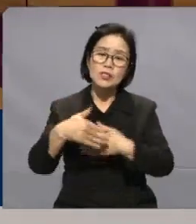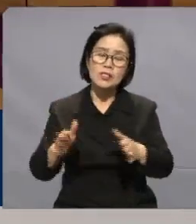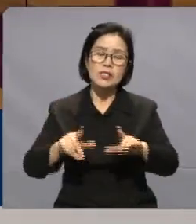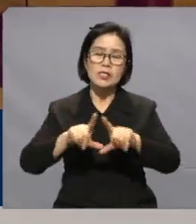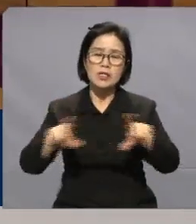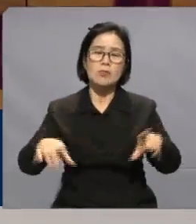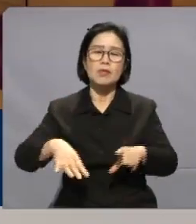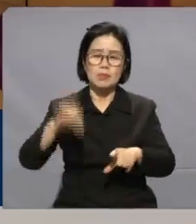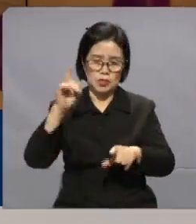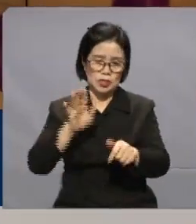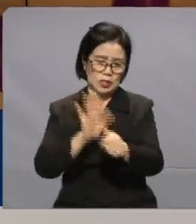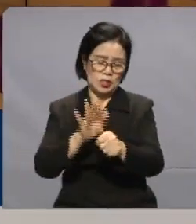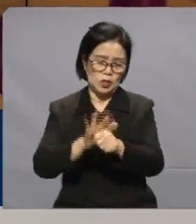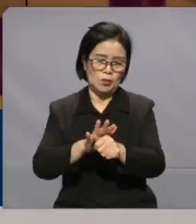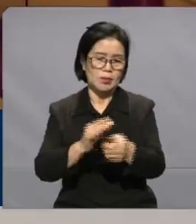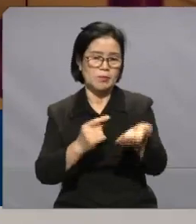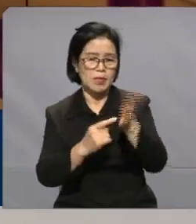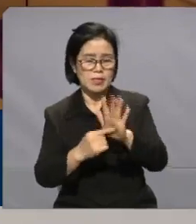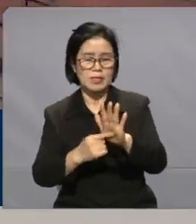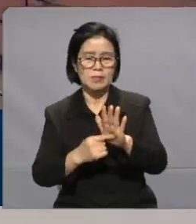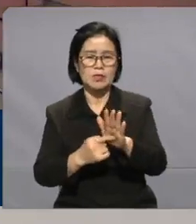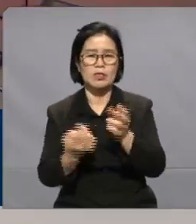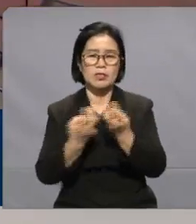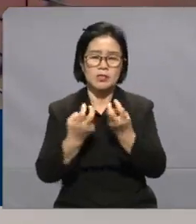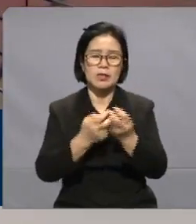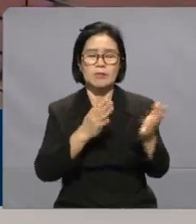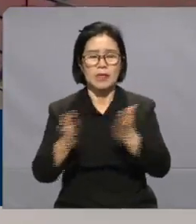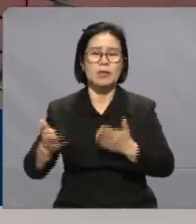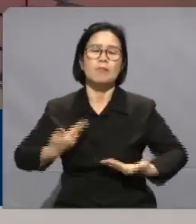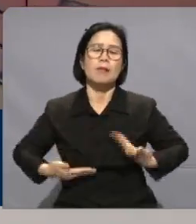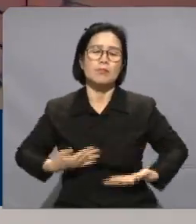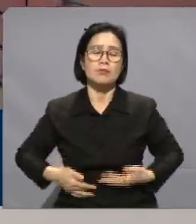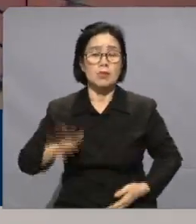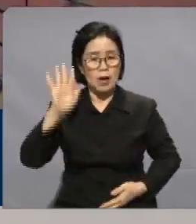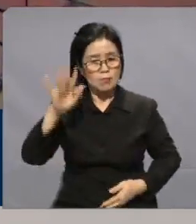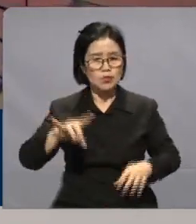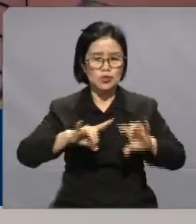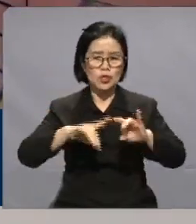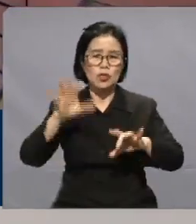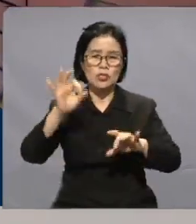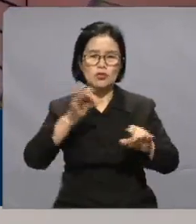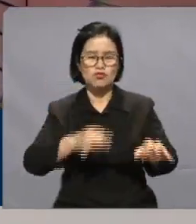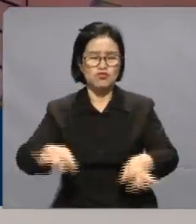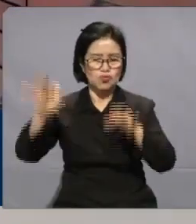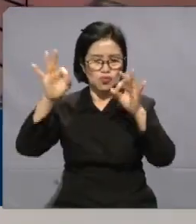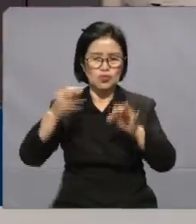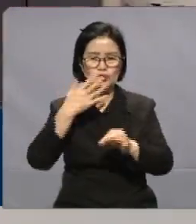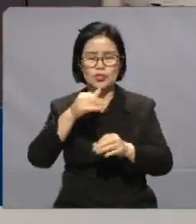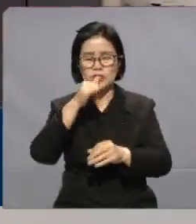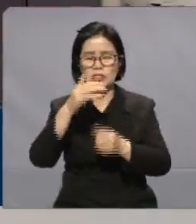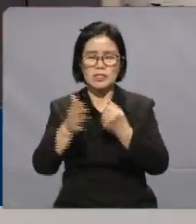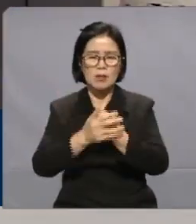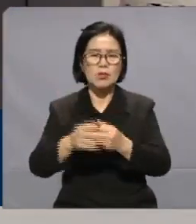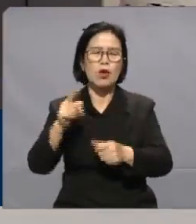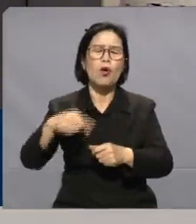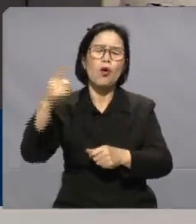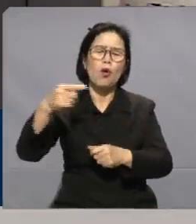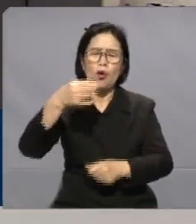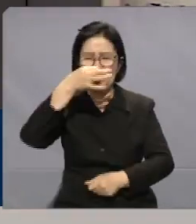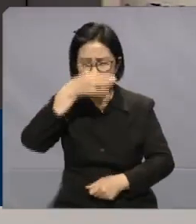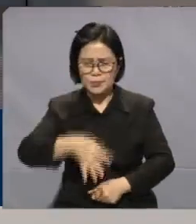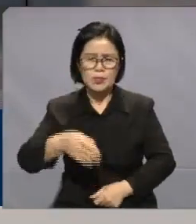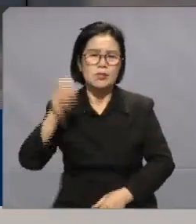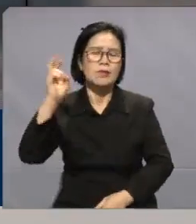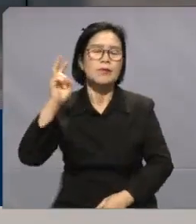서민우선 지원 방침을 밝히며 대책 마련에 분주한데요 앞으로 전기료도 크게 오를 가능성이 커 갈수록 태산입니다이어서